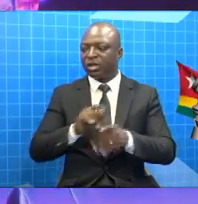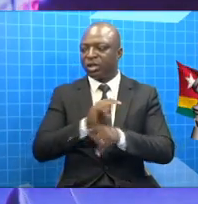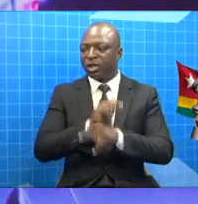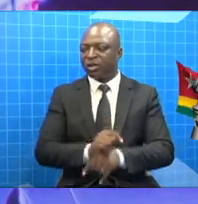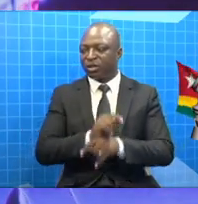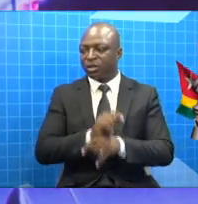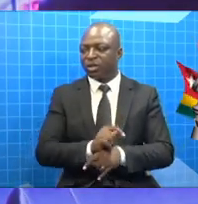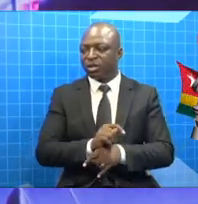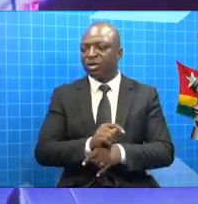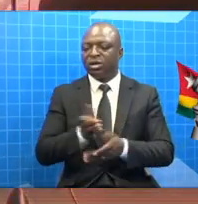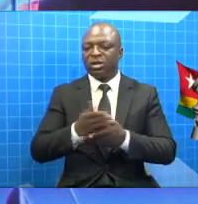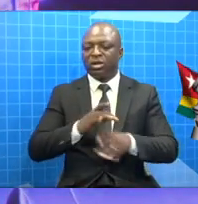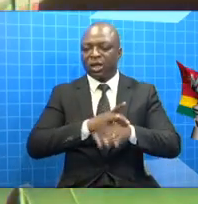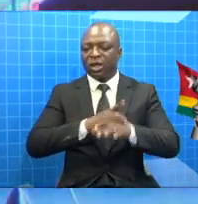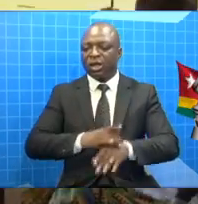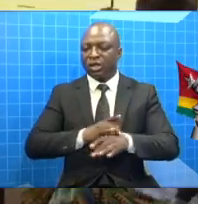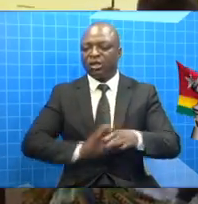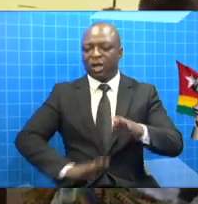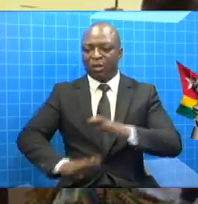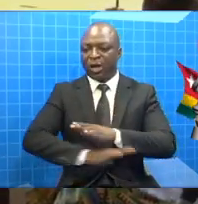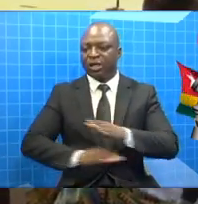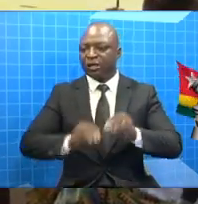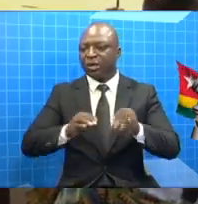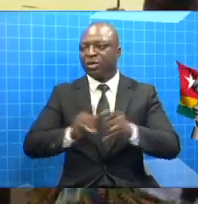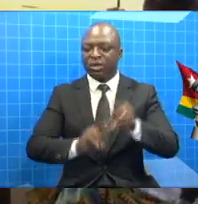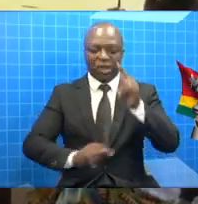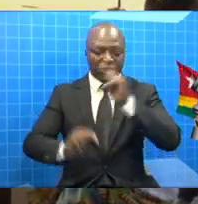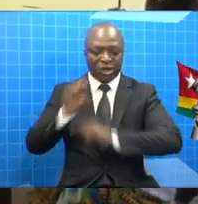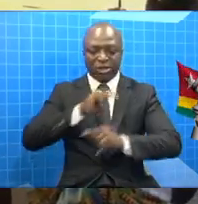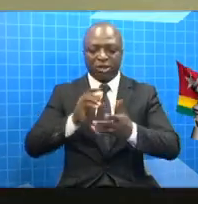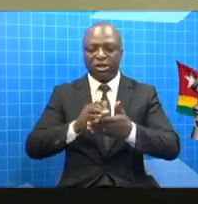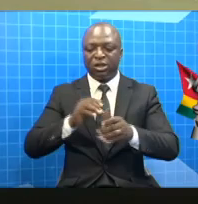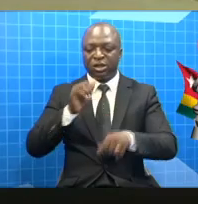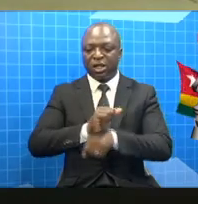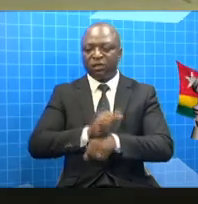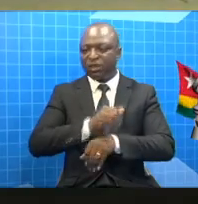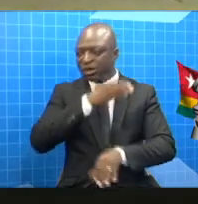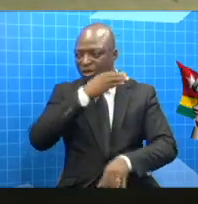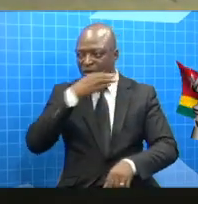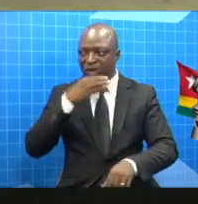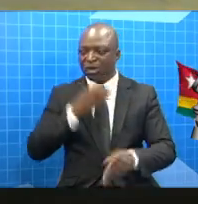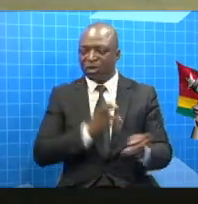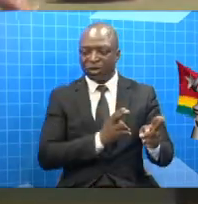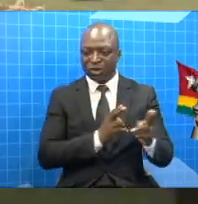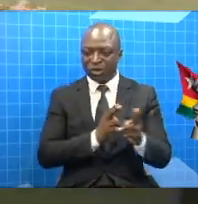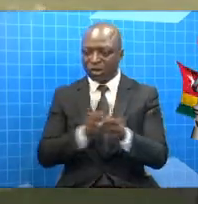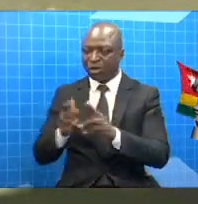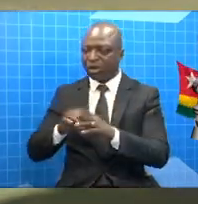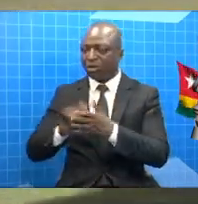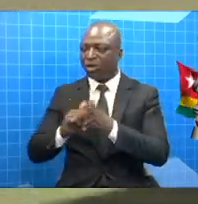Des rythmes endogènes qui mettent en scène les activités champêtres et de chasse dans le Yoto.